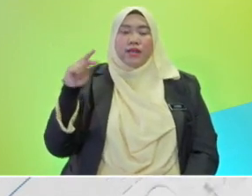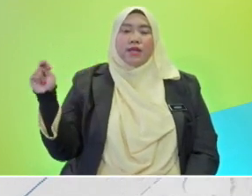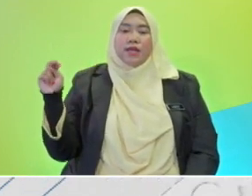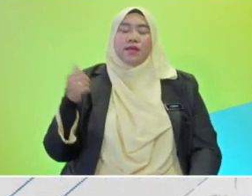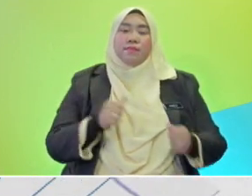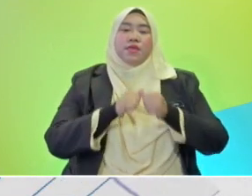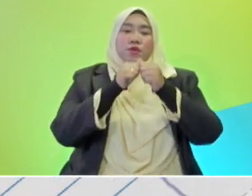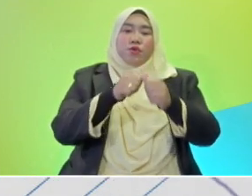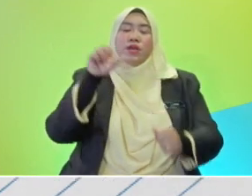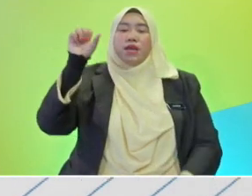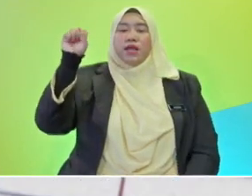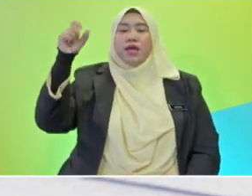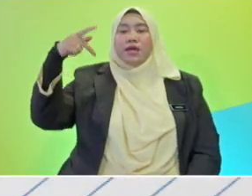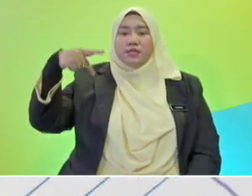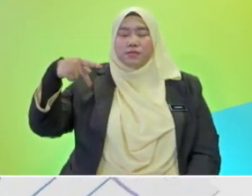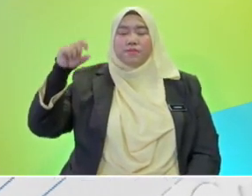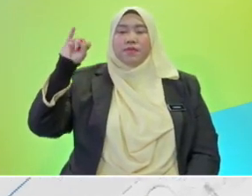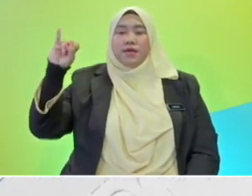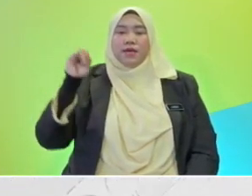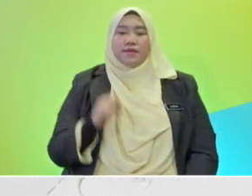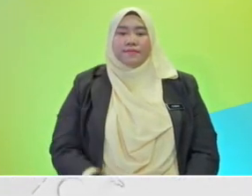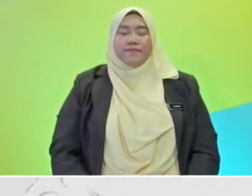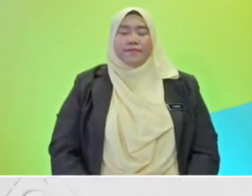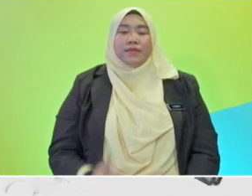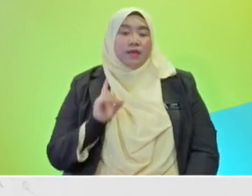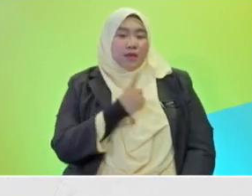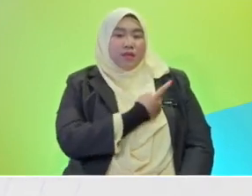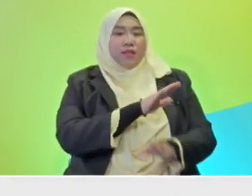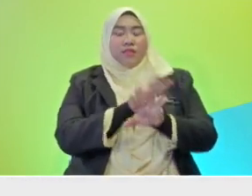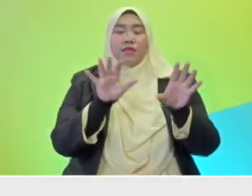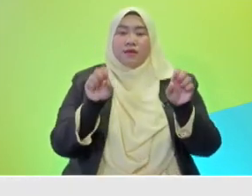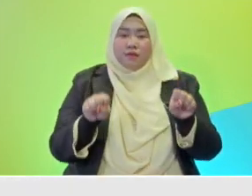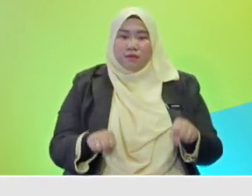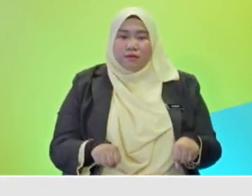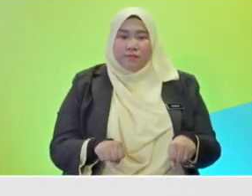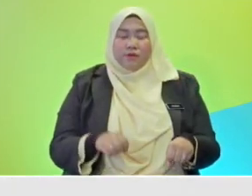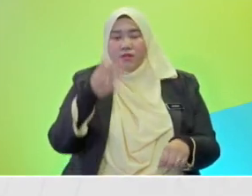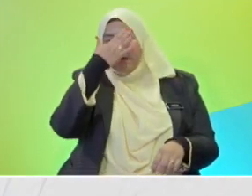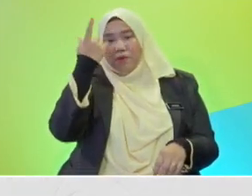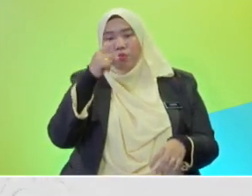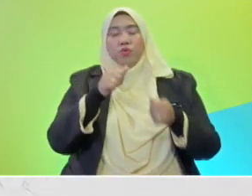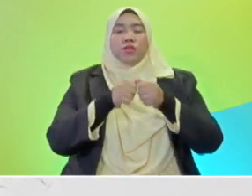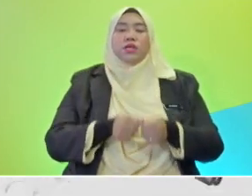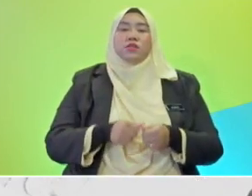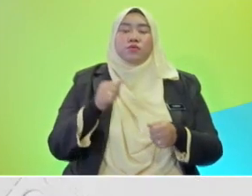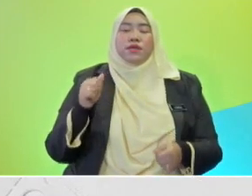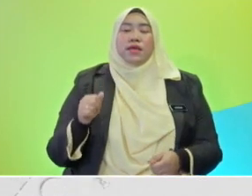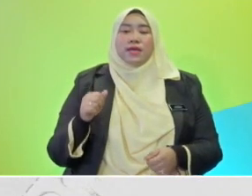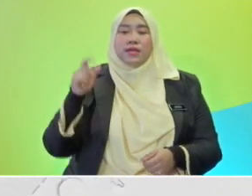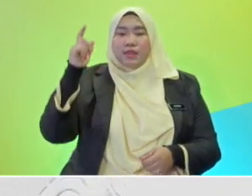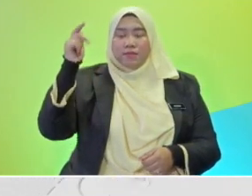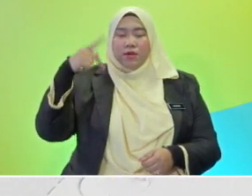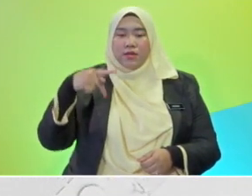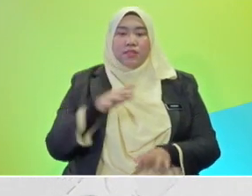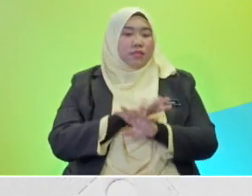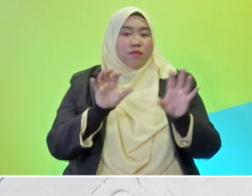prestasi ataupun spic go kita tak boleh itu menentukan tahap penguasaan dan kita tidak boleh membina soal lain